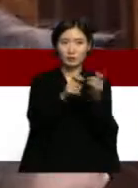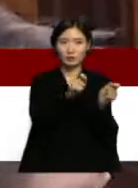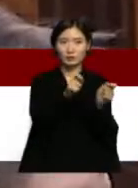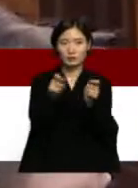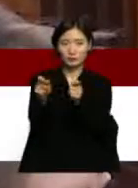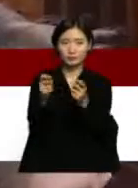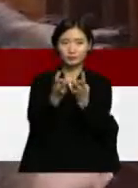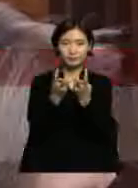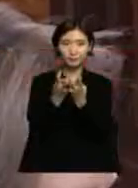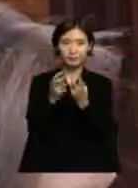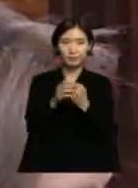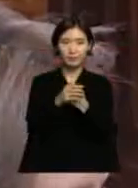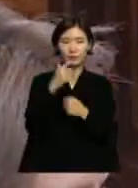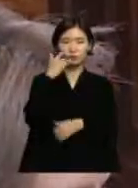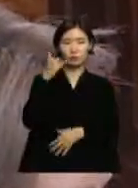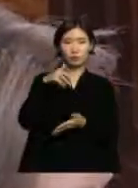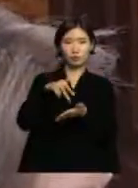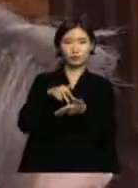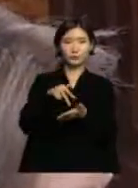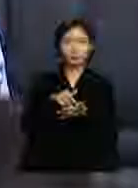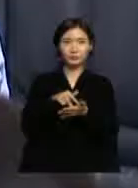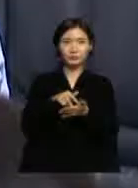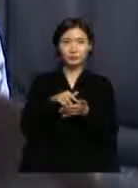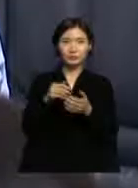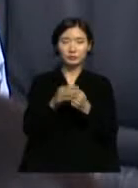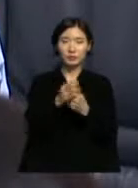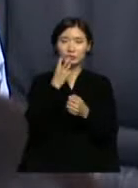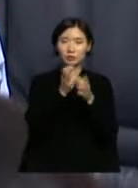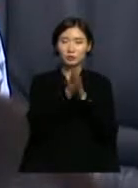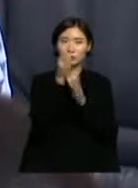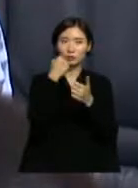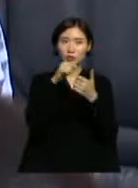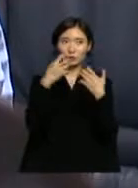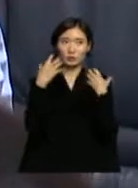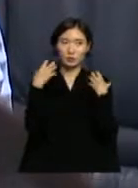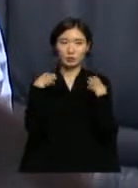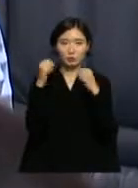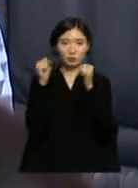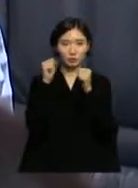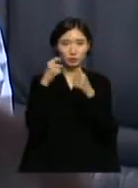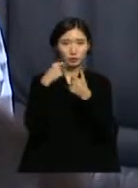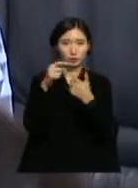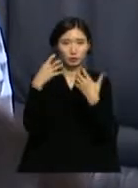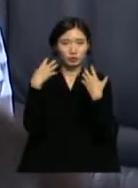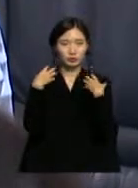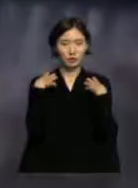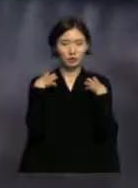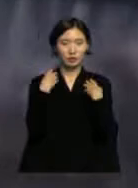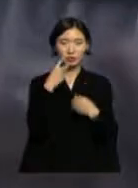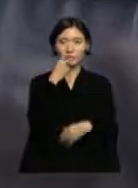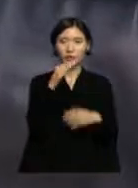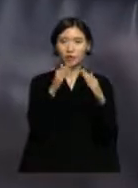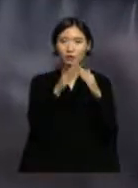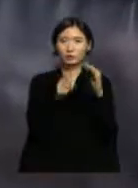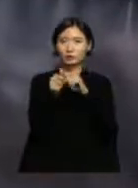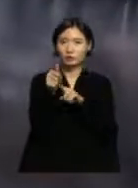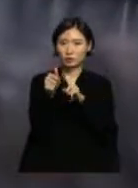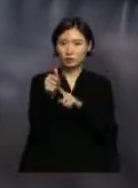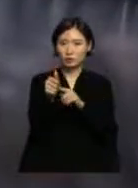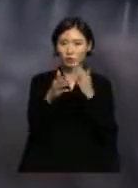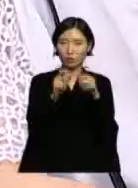방법. 학부모 측은 상급 기관인 서울시 교육청과 북부교육지원청, 유치원 건물주인